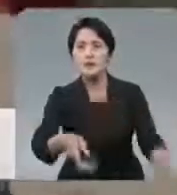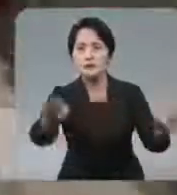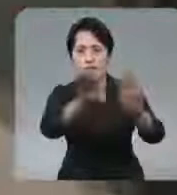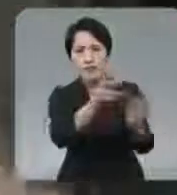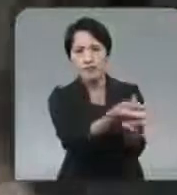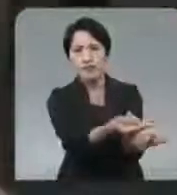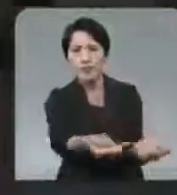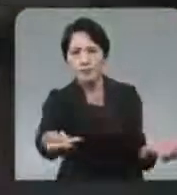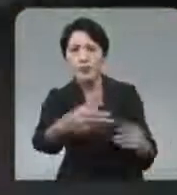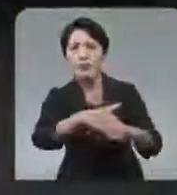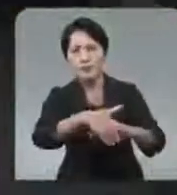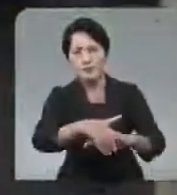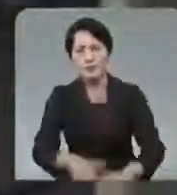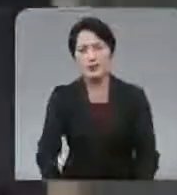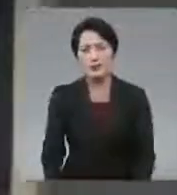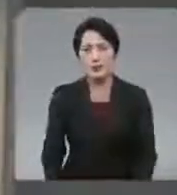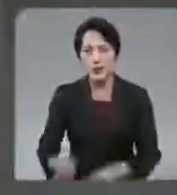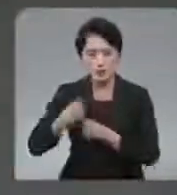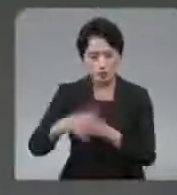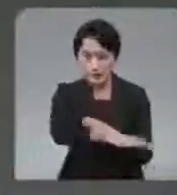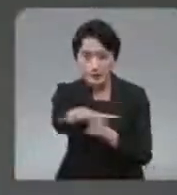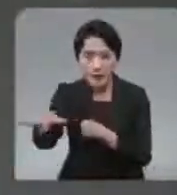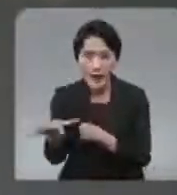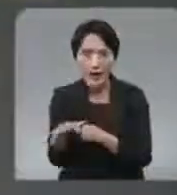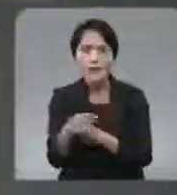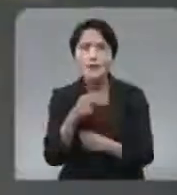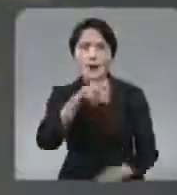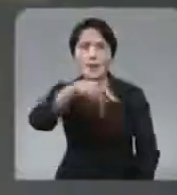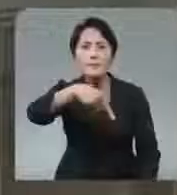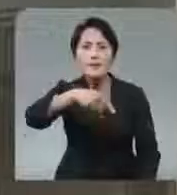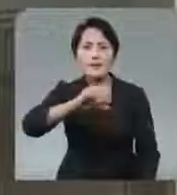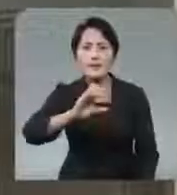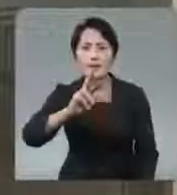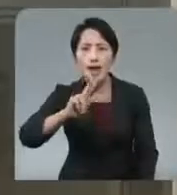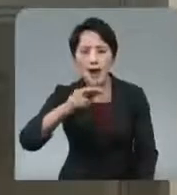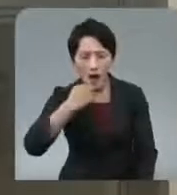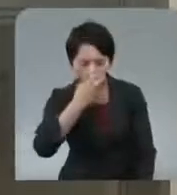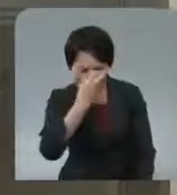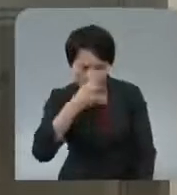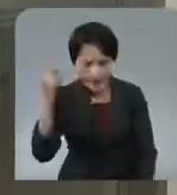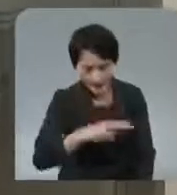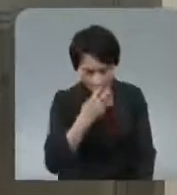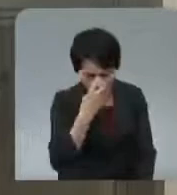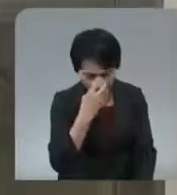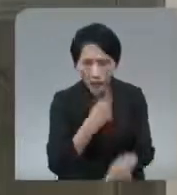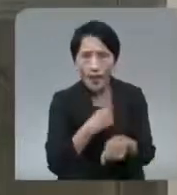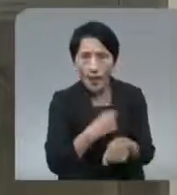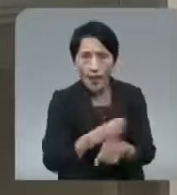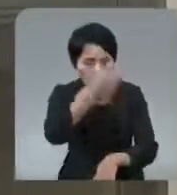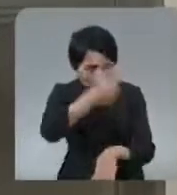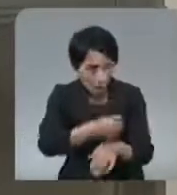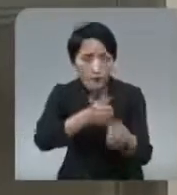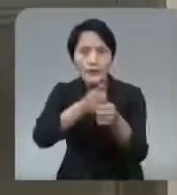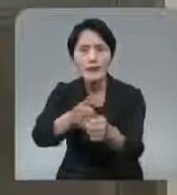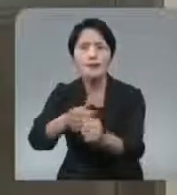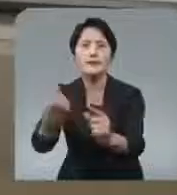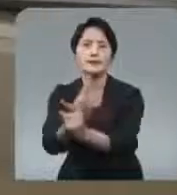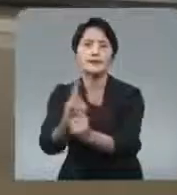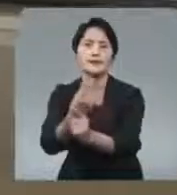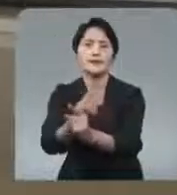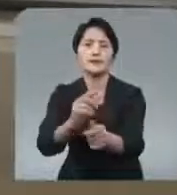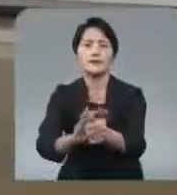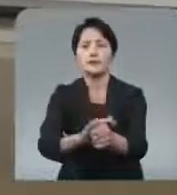sebelumnya sebanyak 247 orang dari 301 personel militer kapalmu dewan terkonfirmasi positif cover